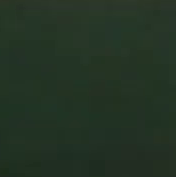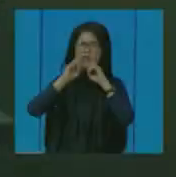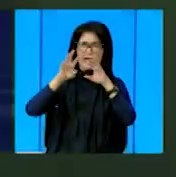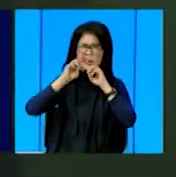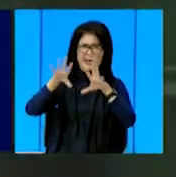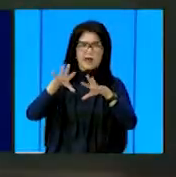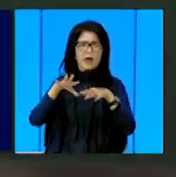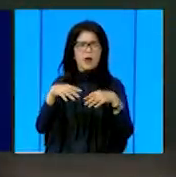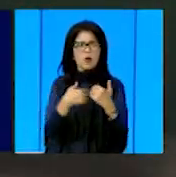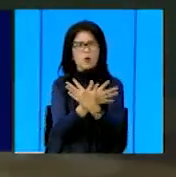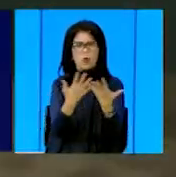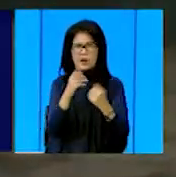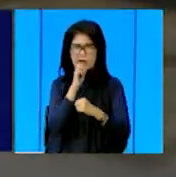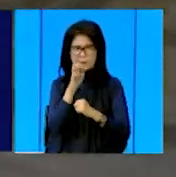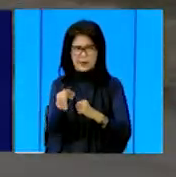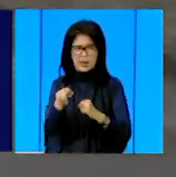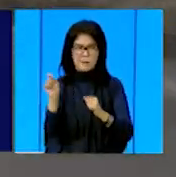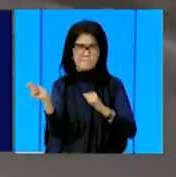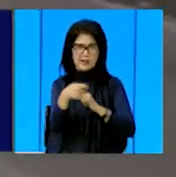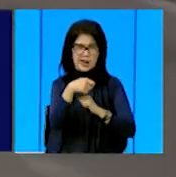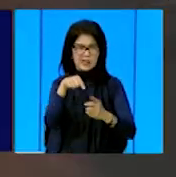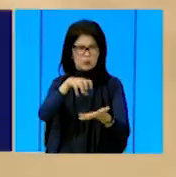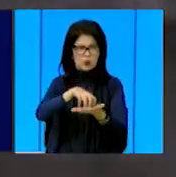warga, aksi begal di lokasi baru pertama kali terjadi.